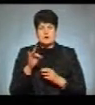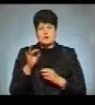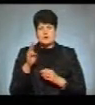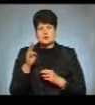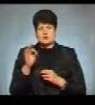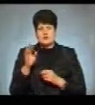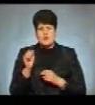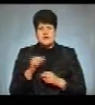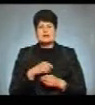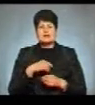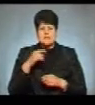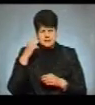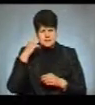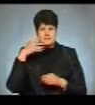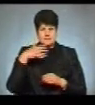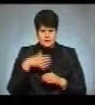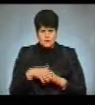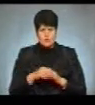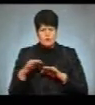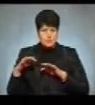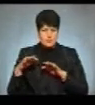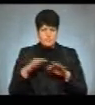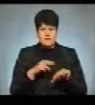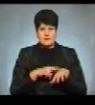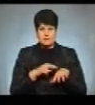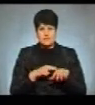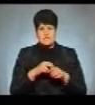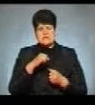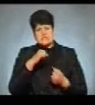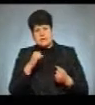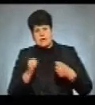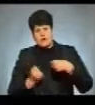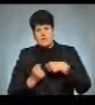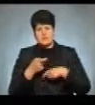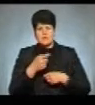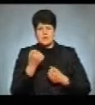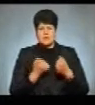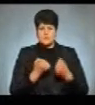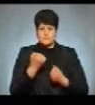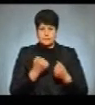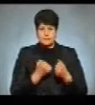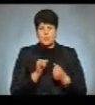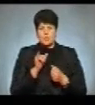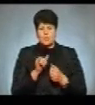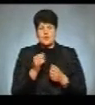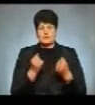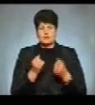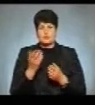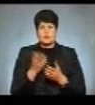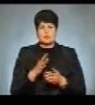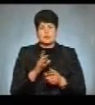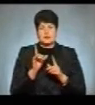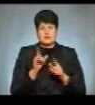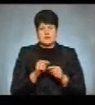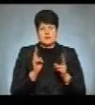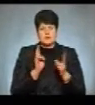який свідомо напав на поліцейських і скерував їхній транспортний засіб у автівку, яка їхала на зустріч.